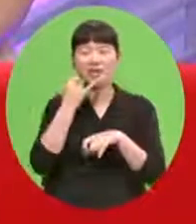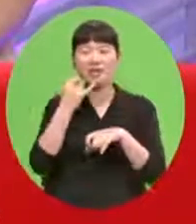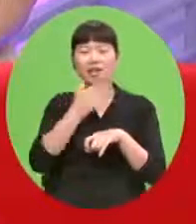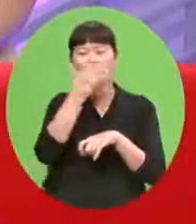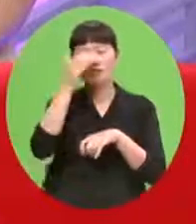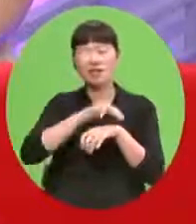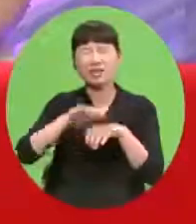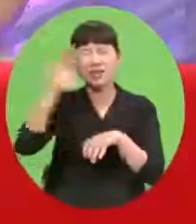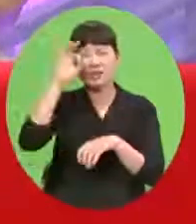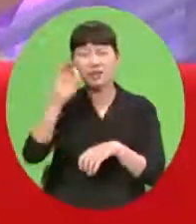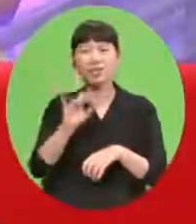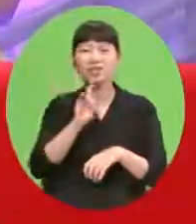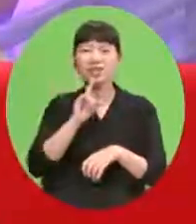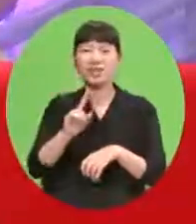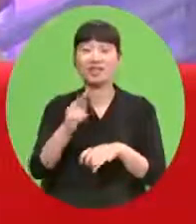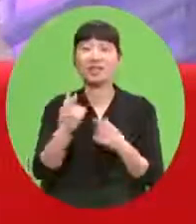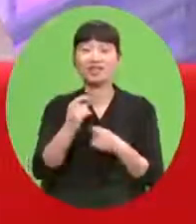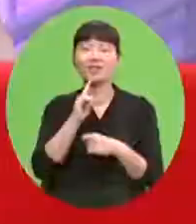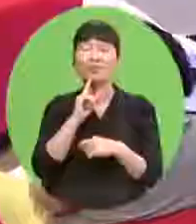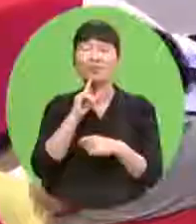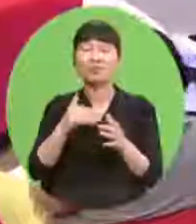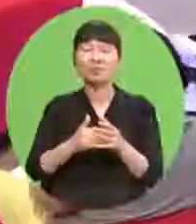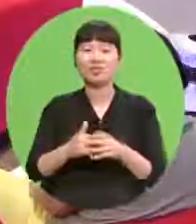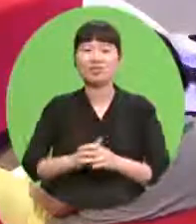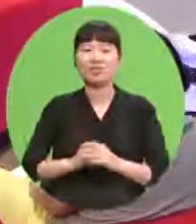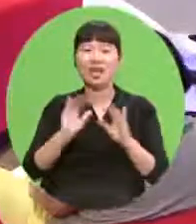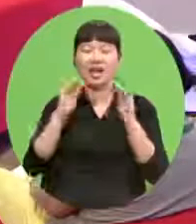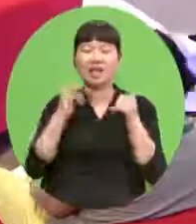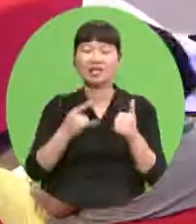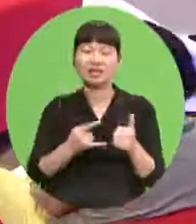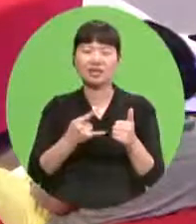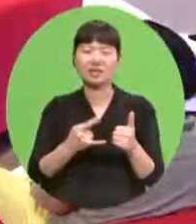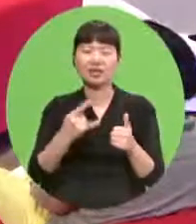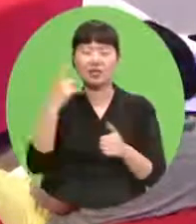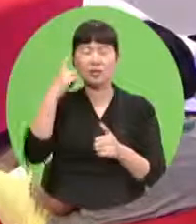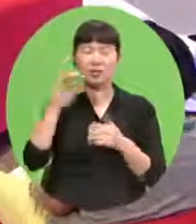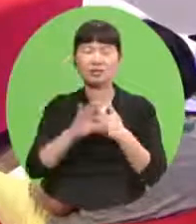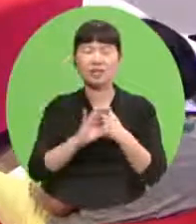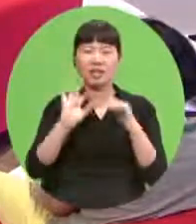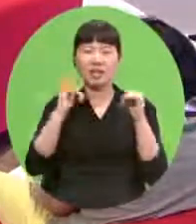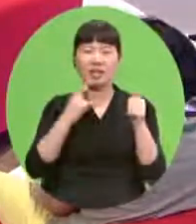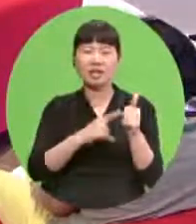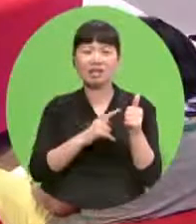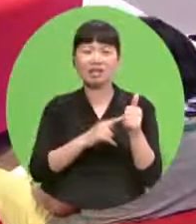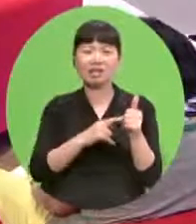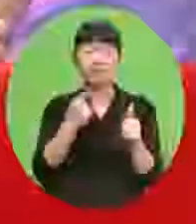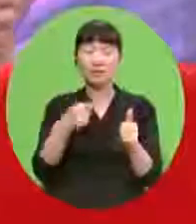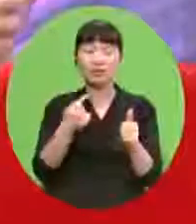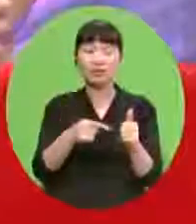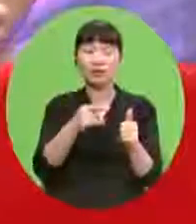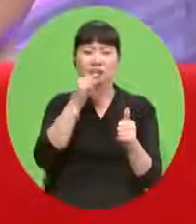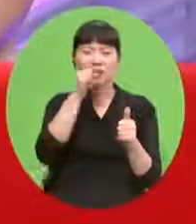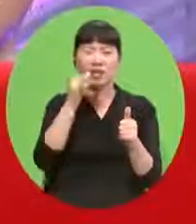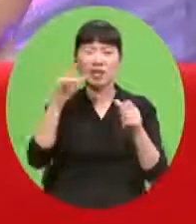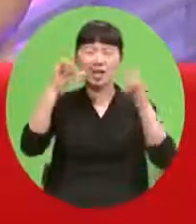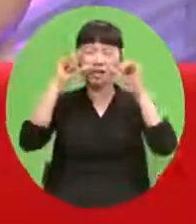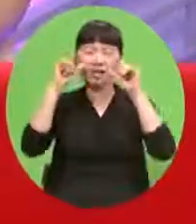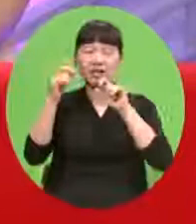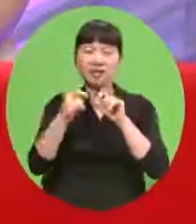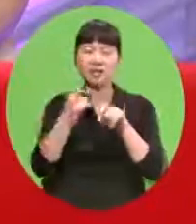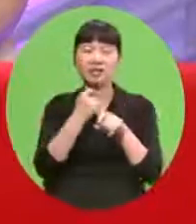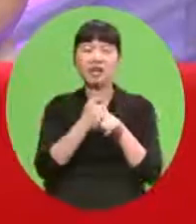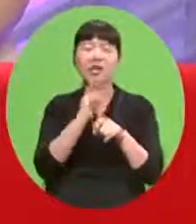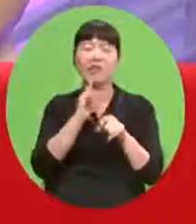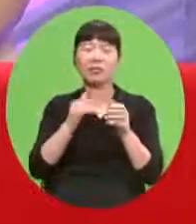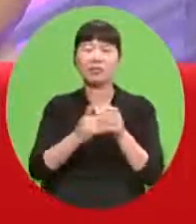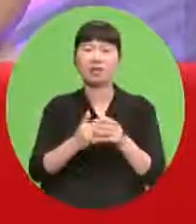보이게. 그래가지고 그렇게 얘기를 합니다. 애들한테. 그건 뭐냐면 애들을 교육을 시켜가지고 안경하고 가깝게 해줘야